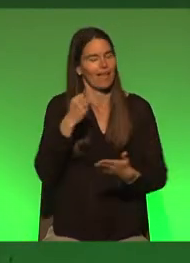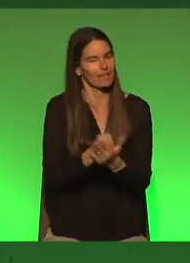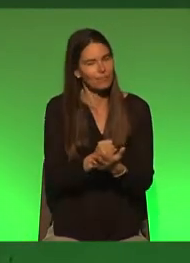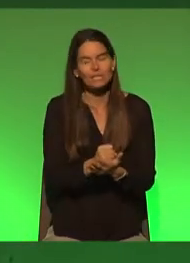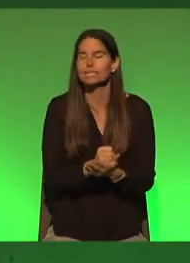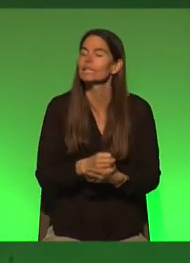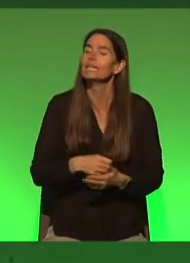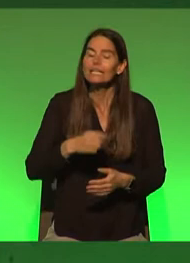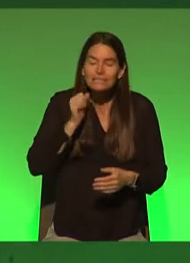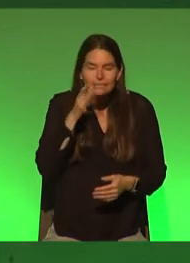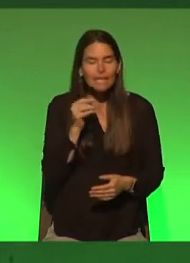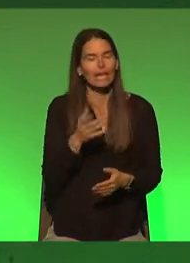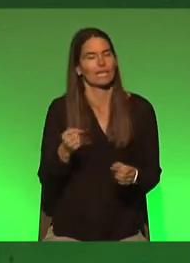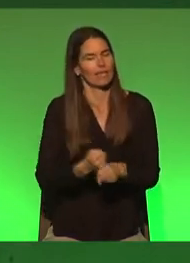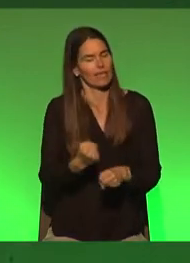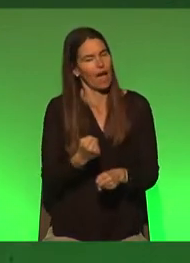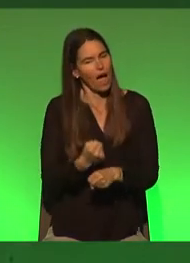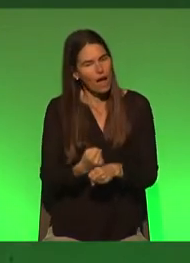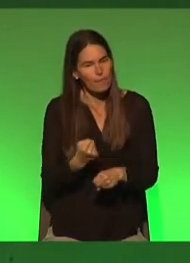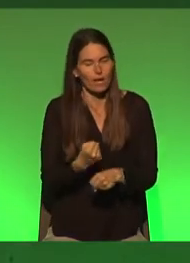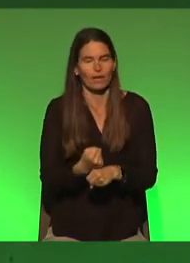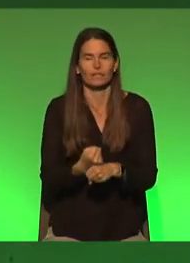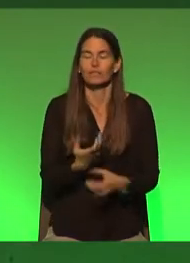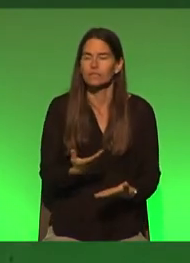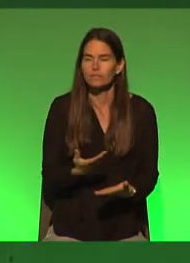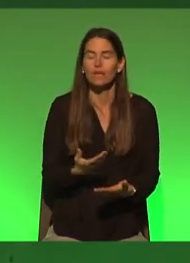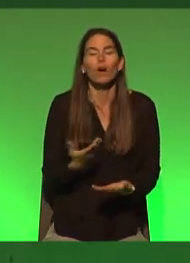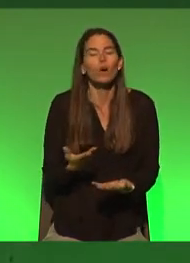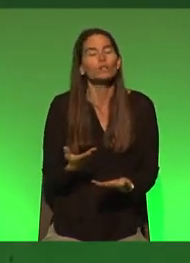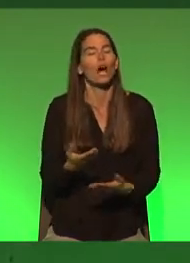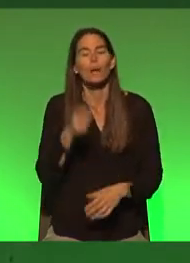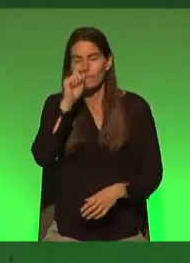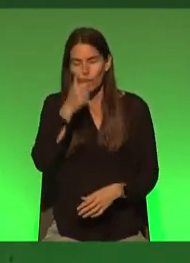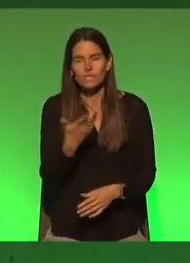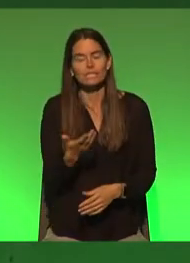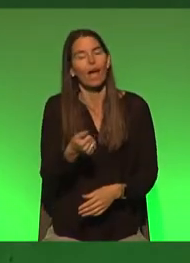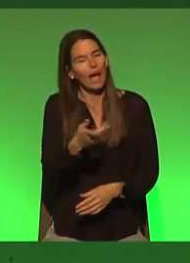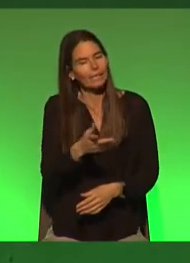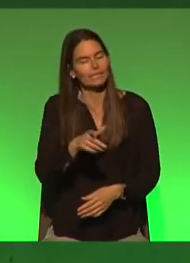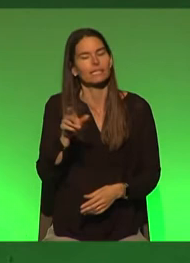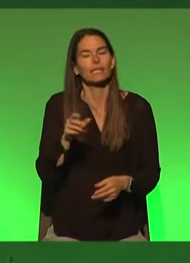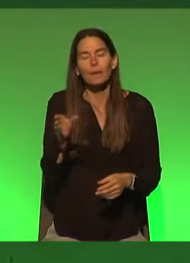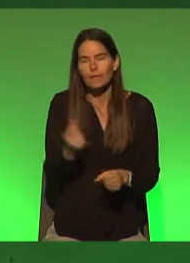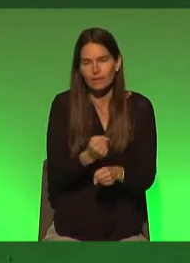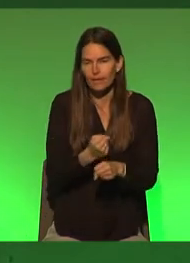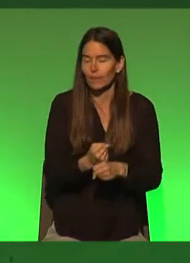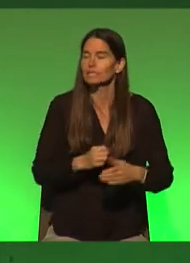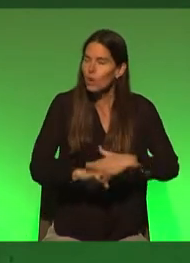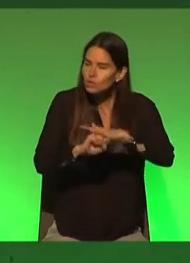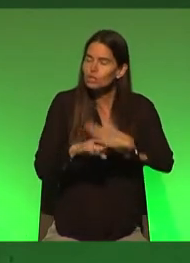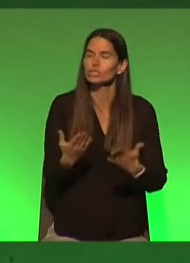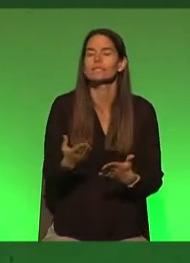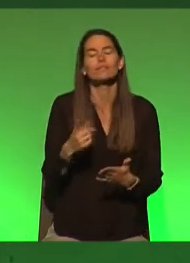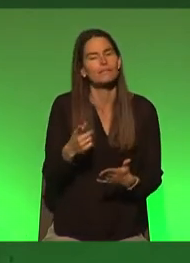Obdach ein Frühstück bekommen. Sexarbeiterinnen in Münster bekommen Unterstützung von einem Verein, der akzeptierend und gleichzeitig nicht naiv und